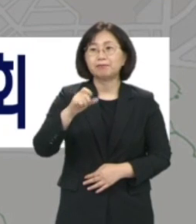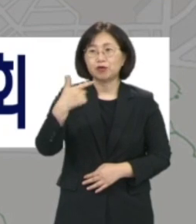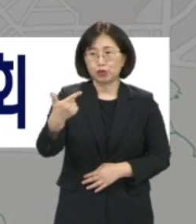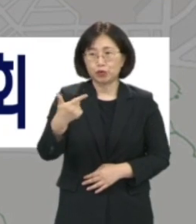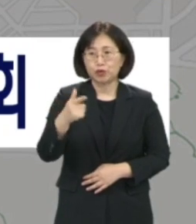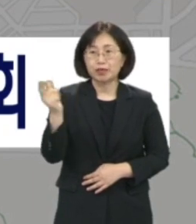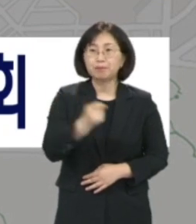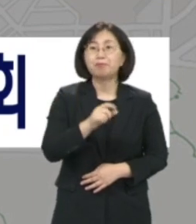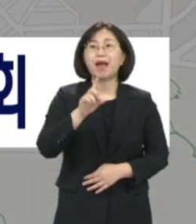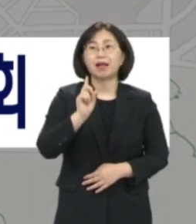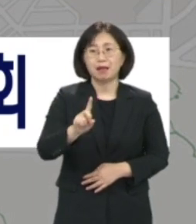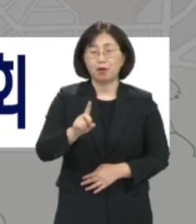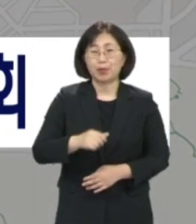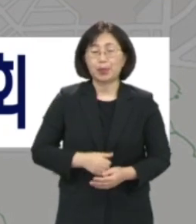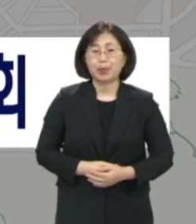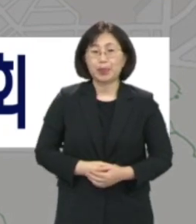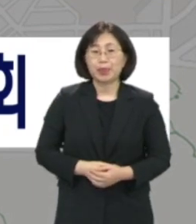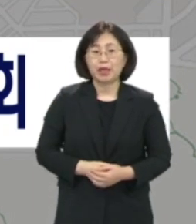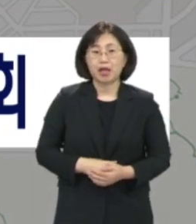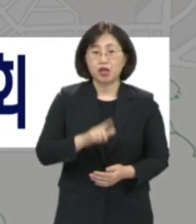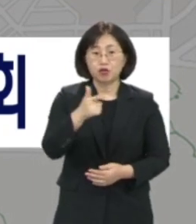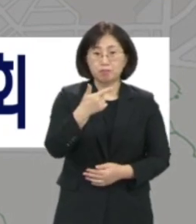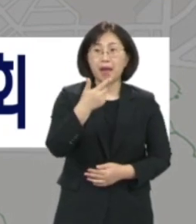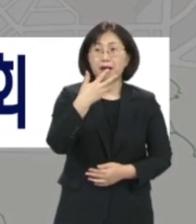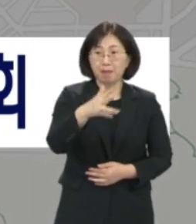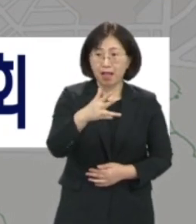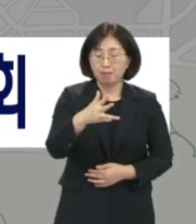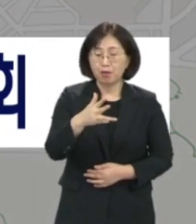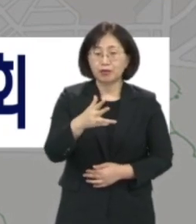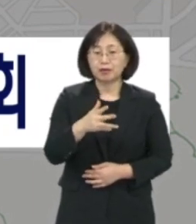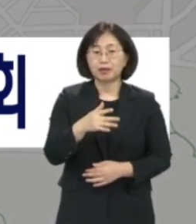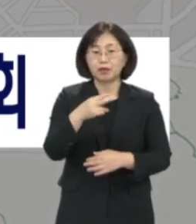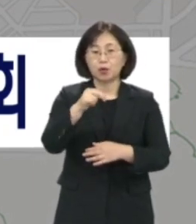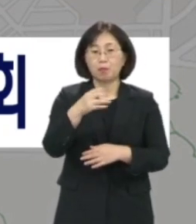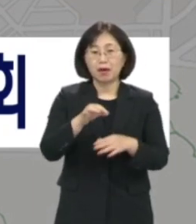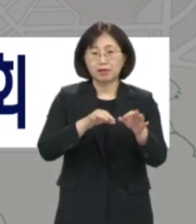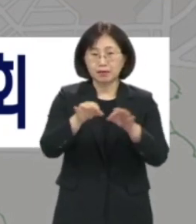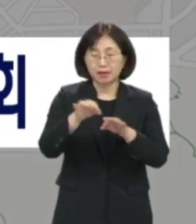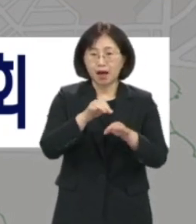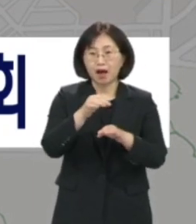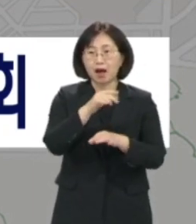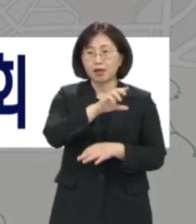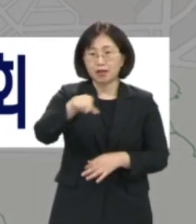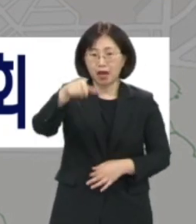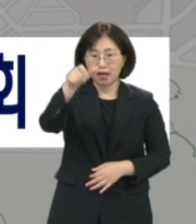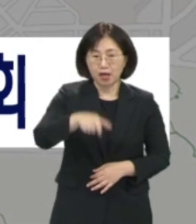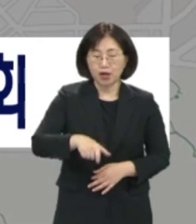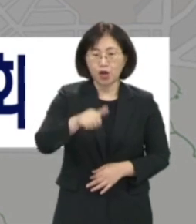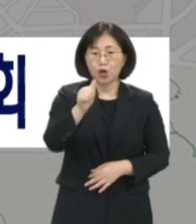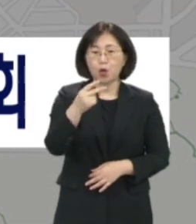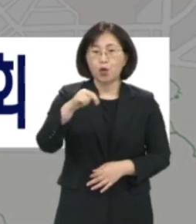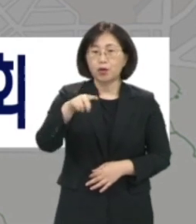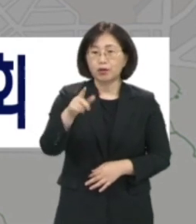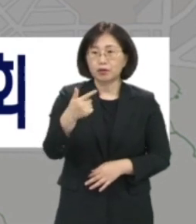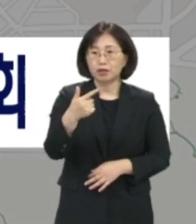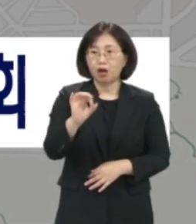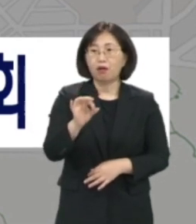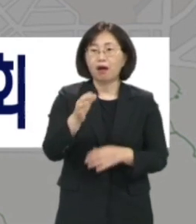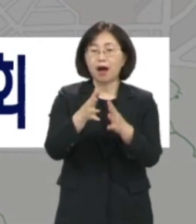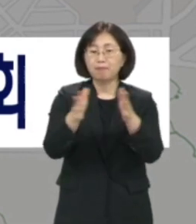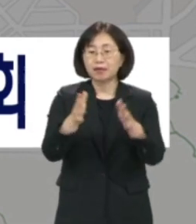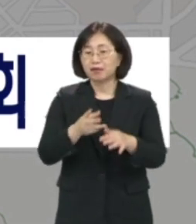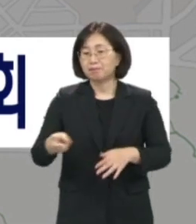급행 1번 등입니다 특히 608번 도마 시장과 도마 내거리 효성타운 아파트를 정차하지 않고